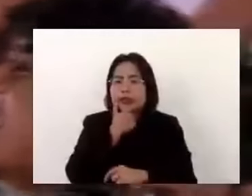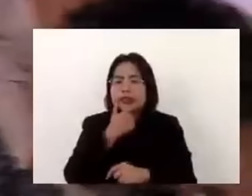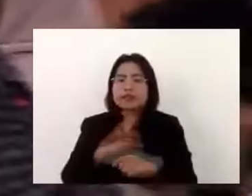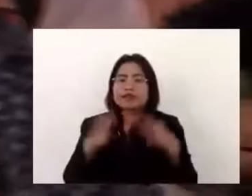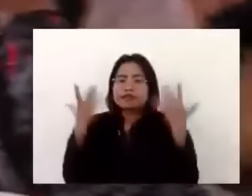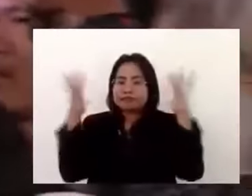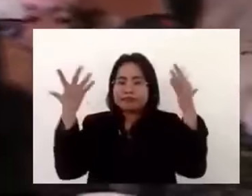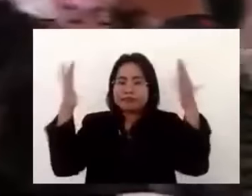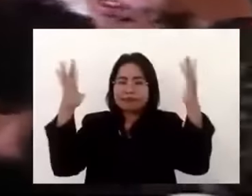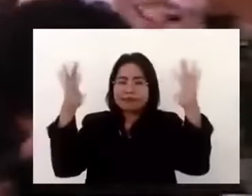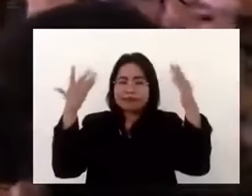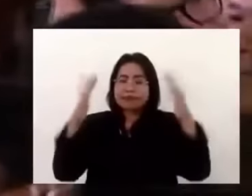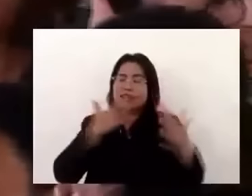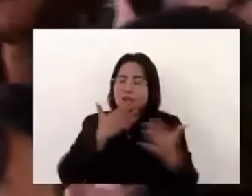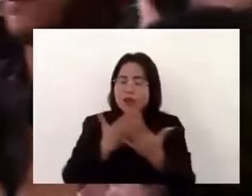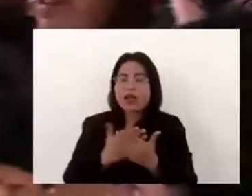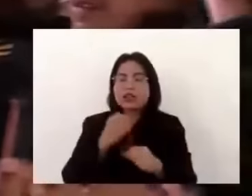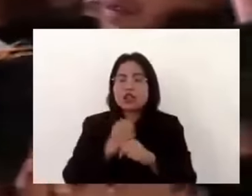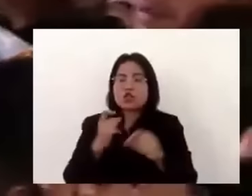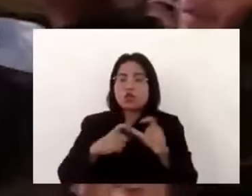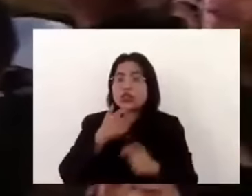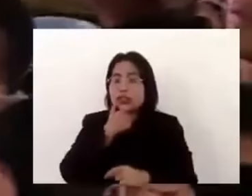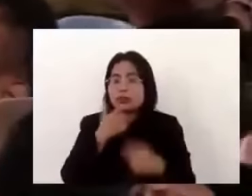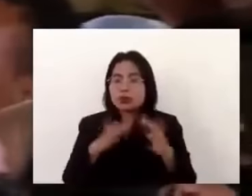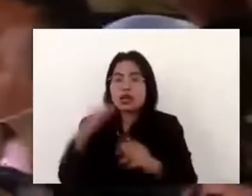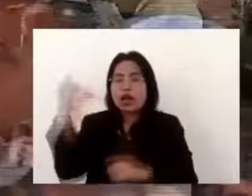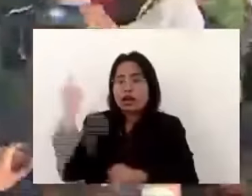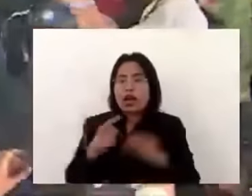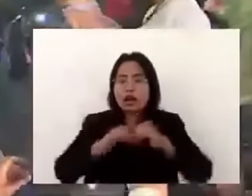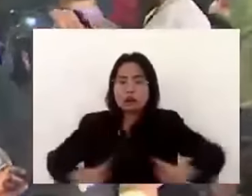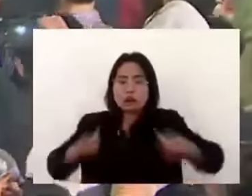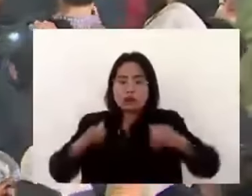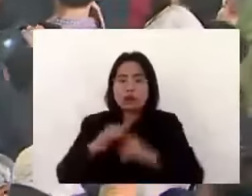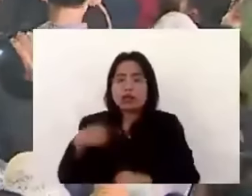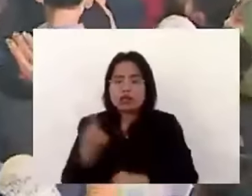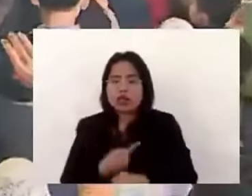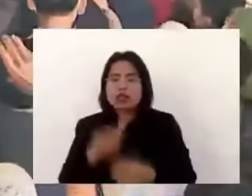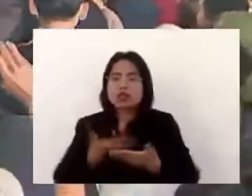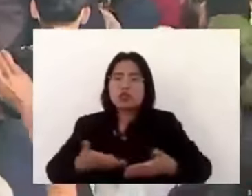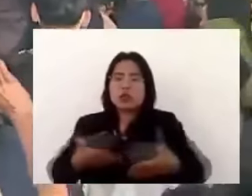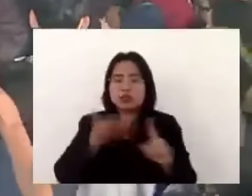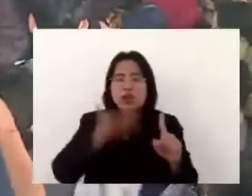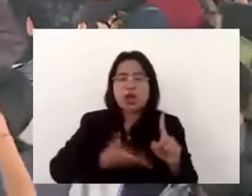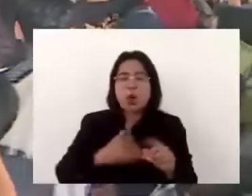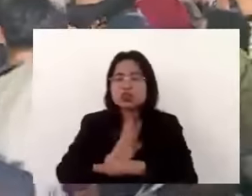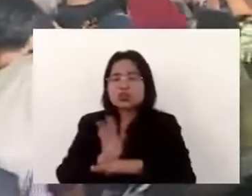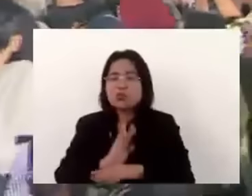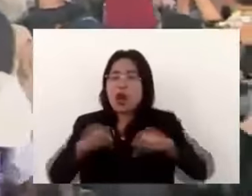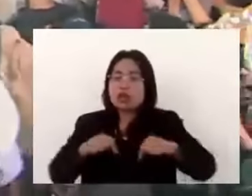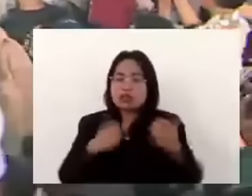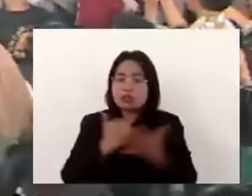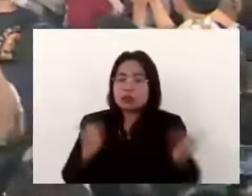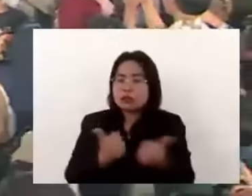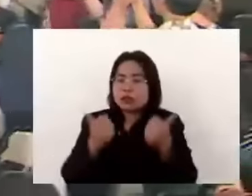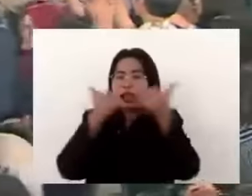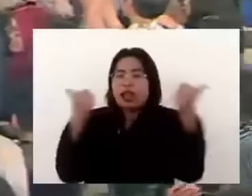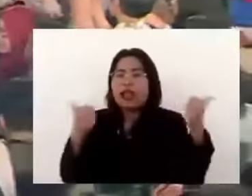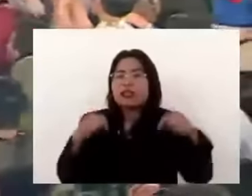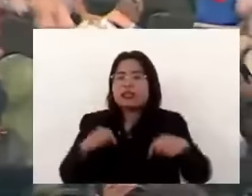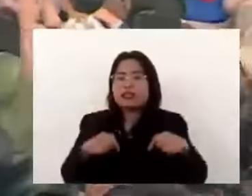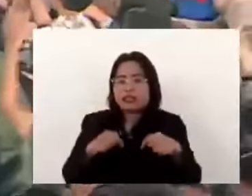iskar Terima kasih Gus sudah hadir di tengah-tengah kita di tengah kesibukan beliau sekarang benar-benar spesial edisi